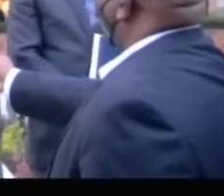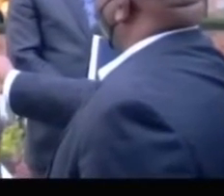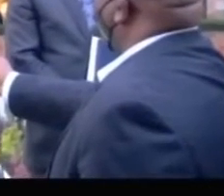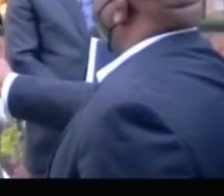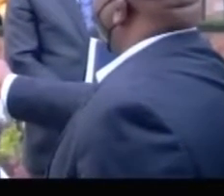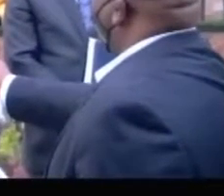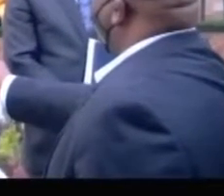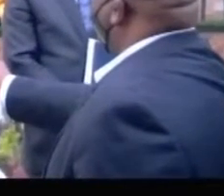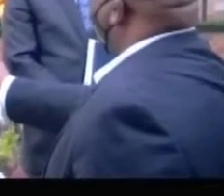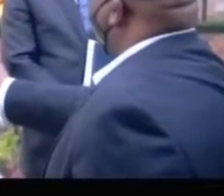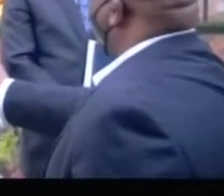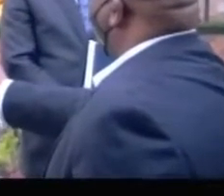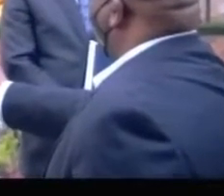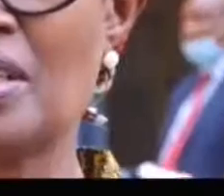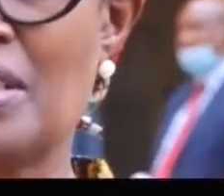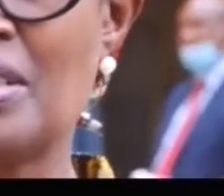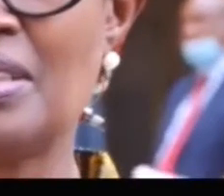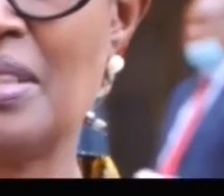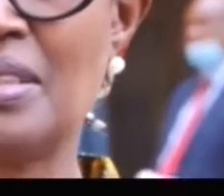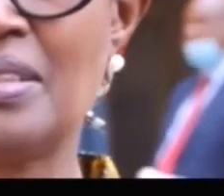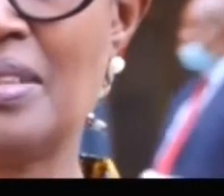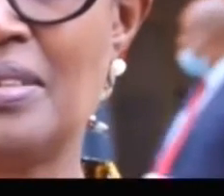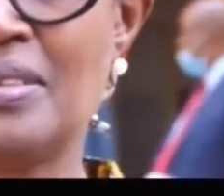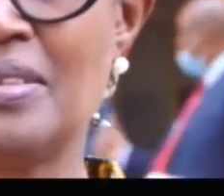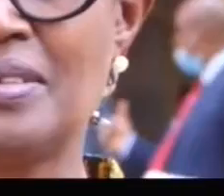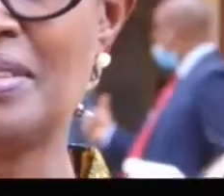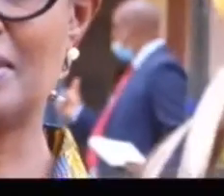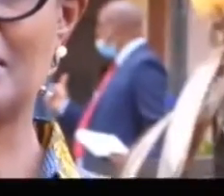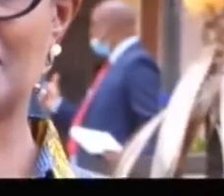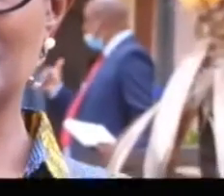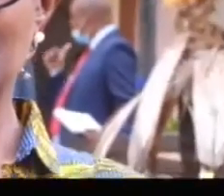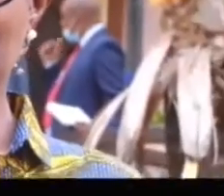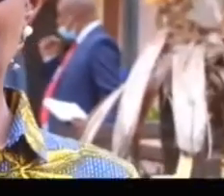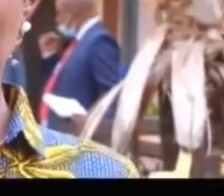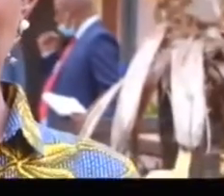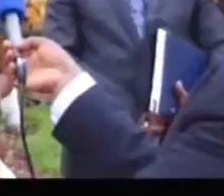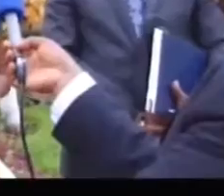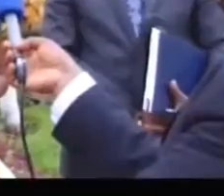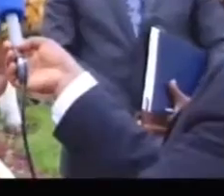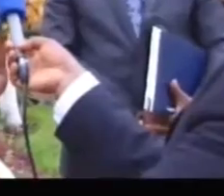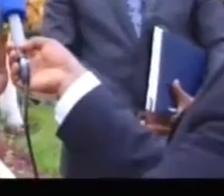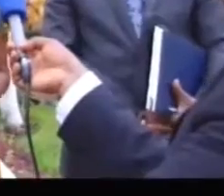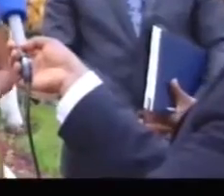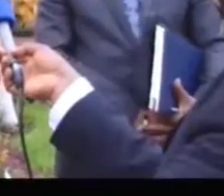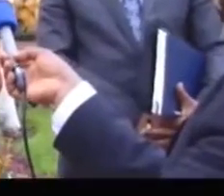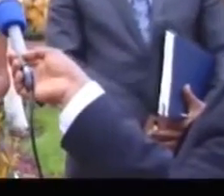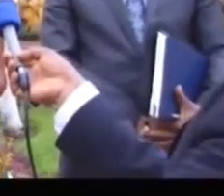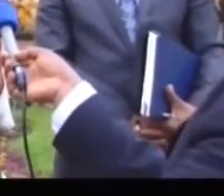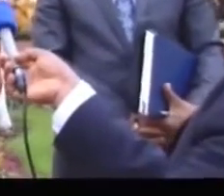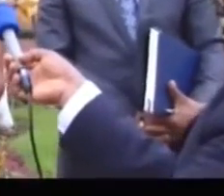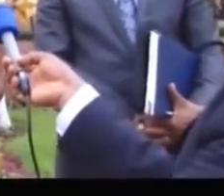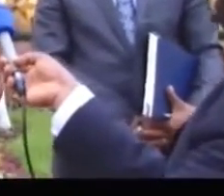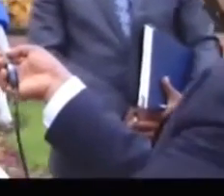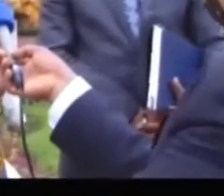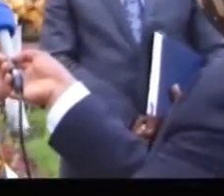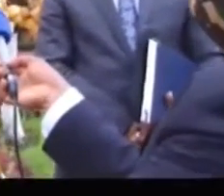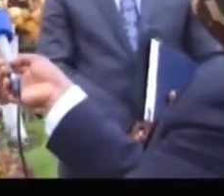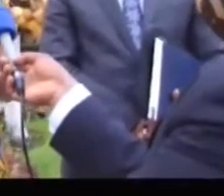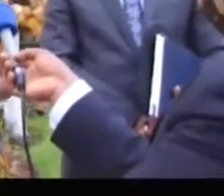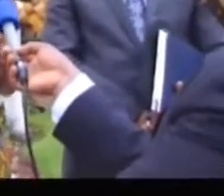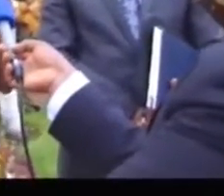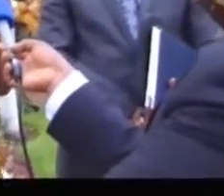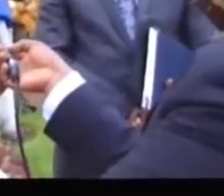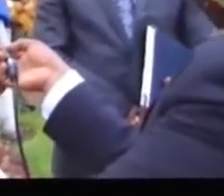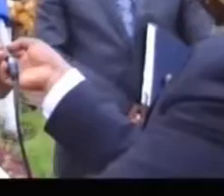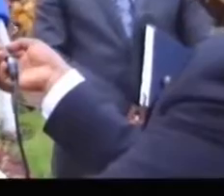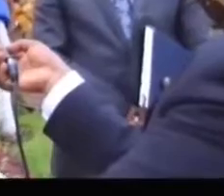plus rapidement possible au vaccin, contrairement à l'expérience du VIH-SIDA. L'ONU-SIDA mobilise en fait tout le